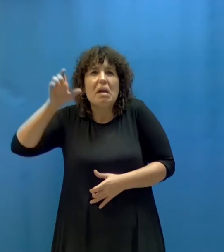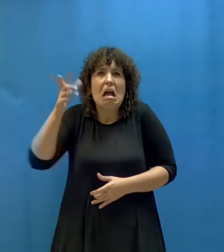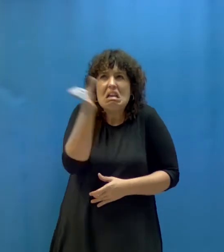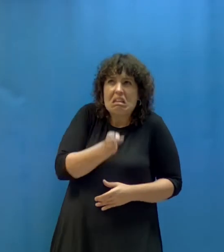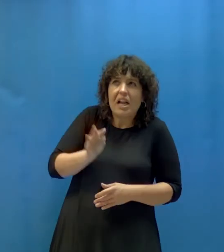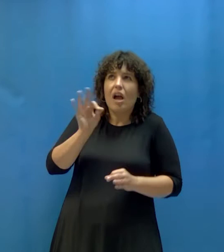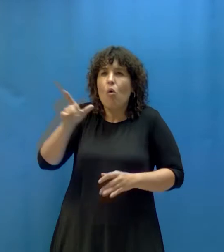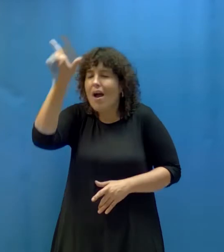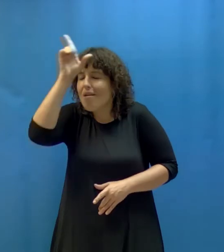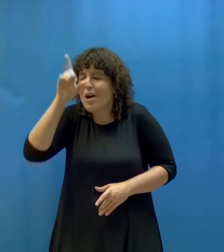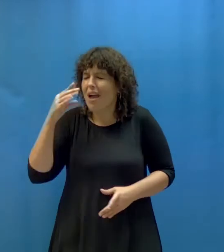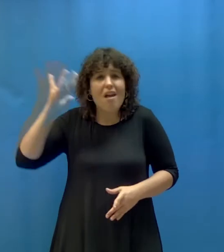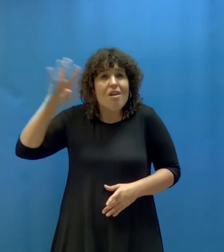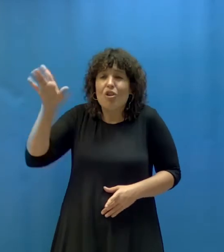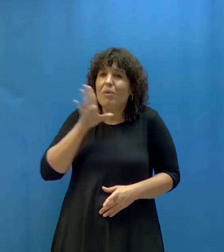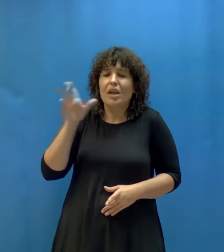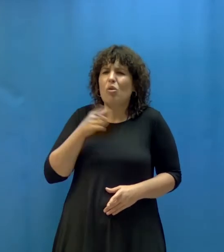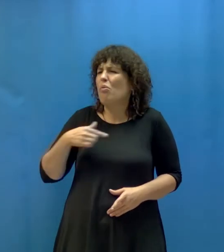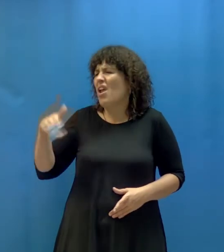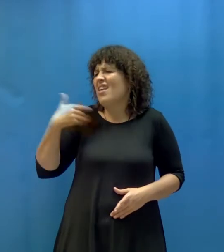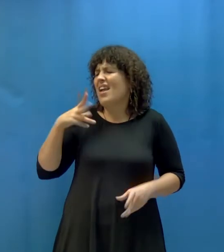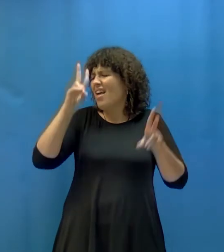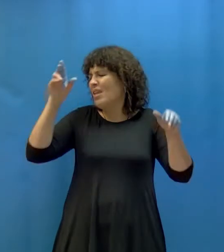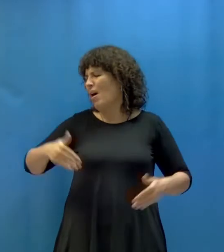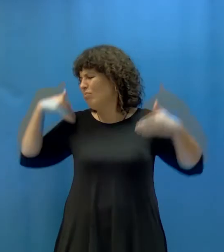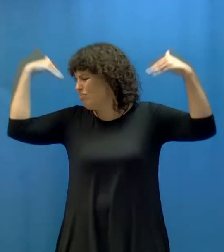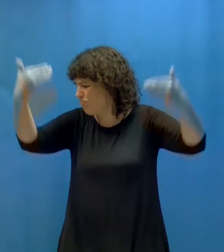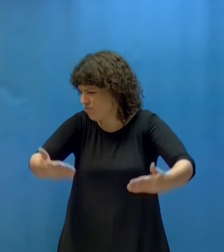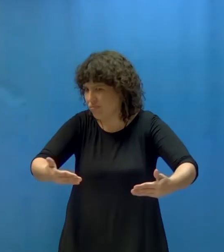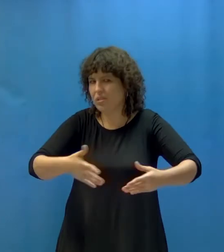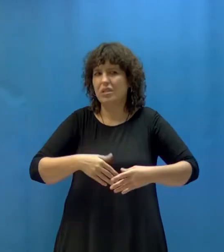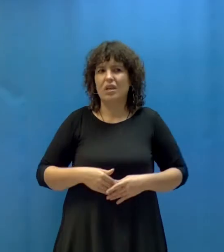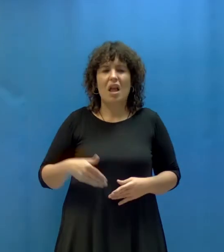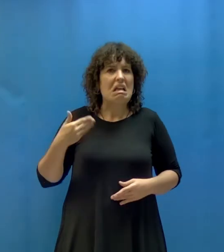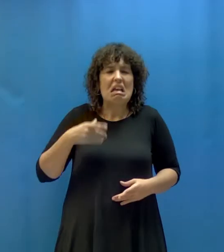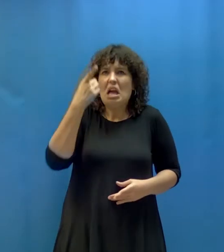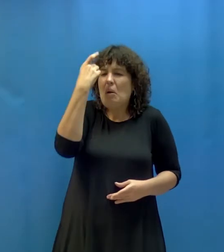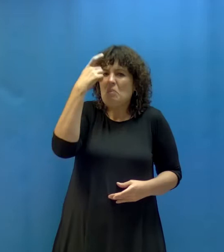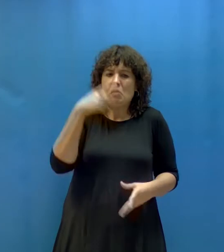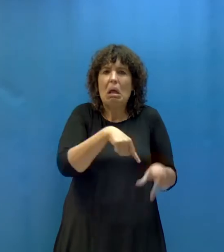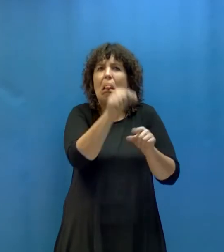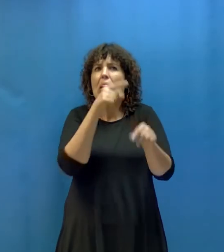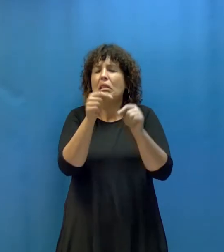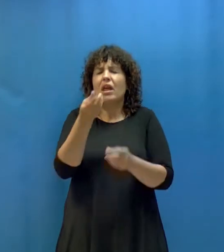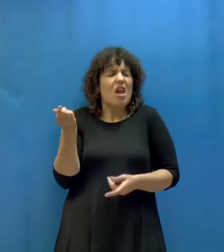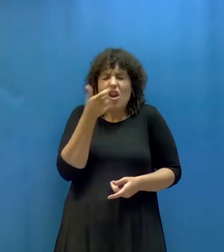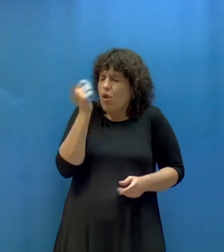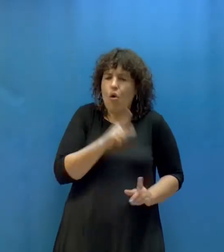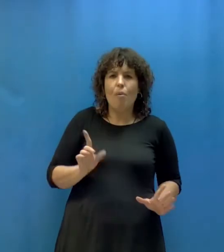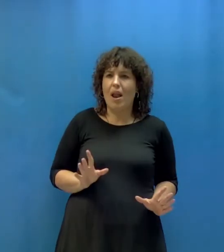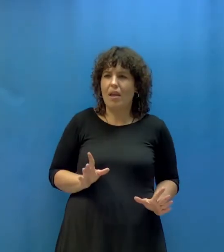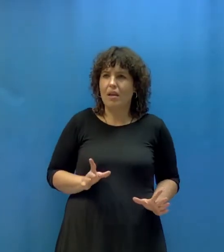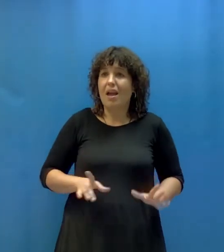superat. Membres del PP i de Ciudadanos, ja no val la memòria selectiva, ja no val la demagògia i simplement deixen-nos complir la